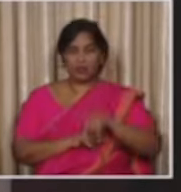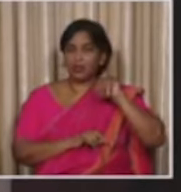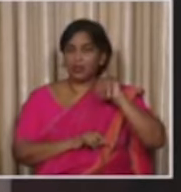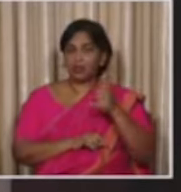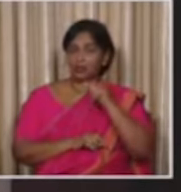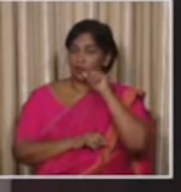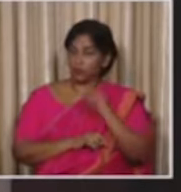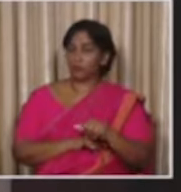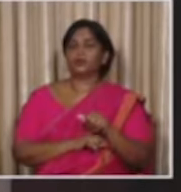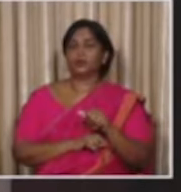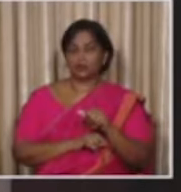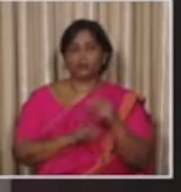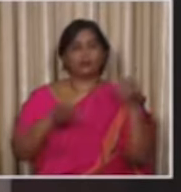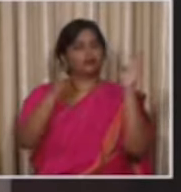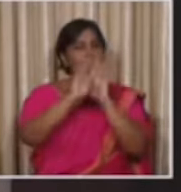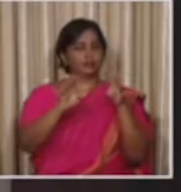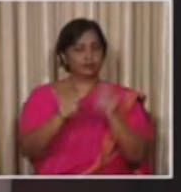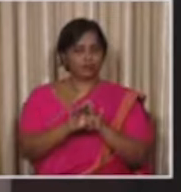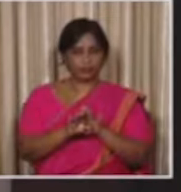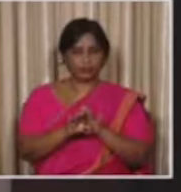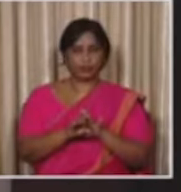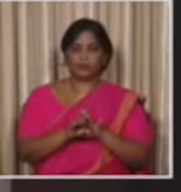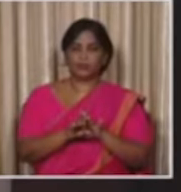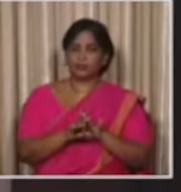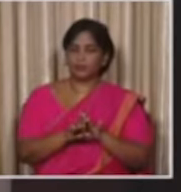27,600ක් ස්ථිර වශයෙන් වැසී ගොස් තිබෙනවා.